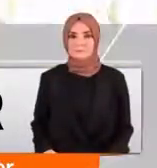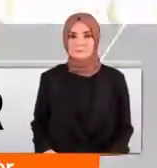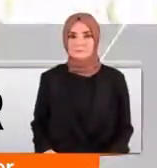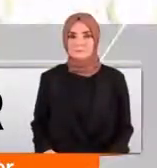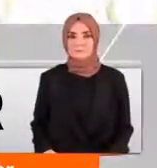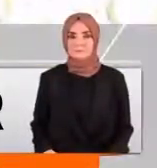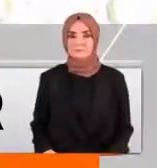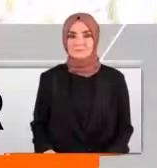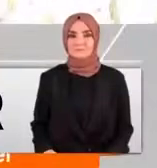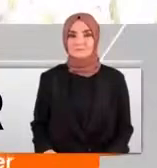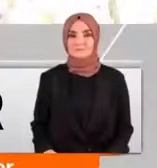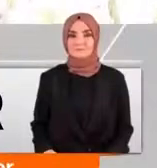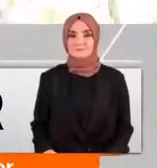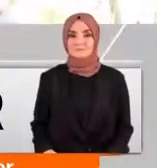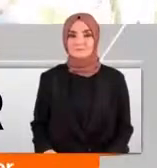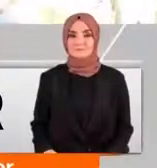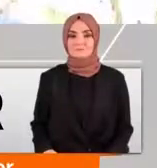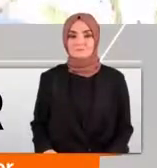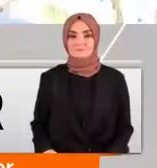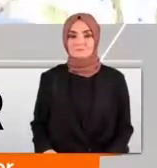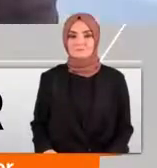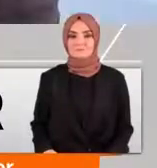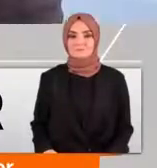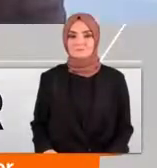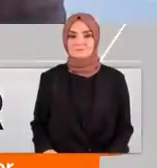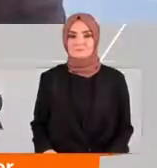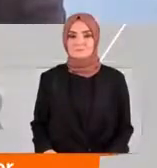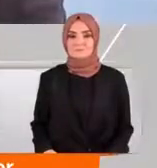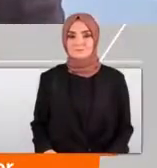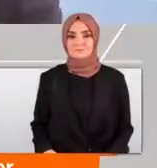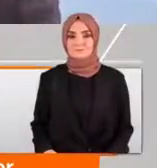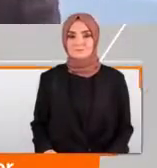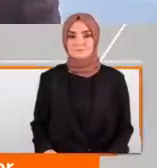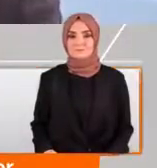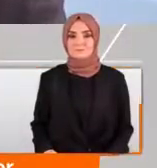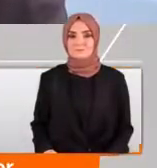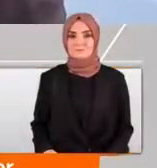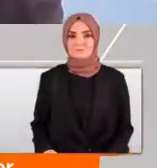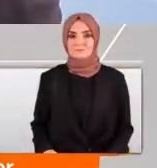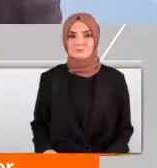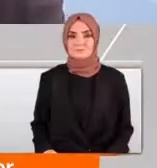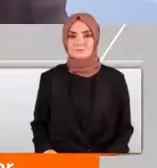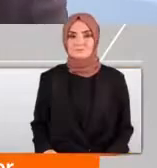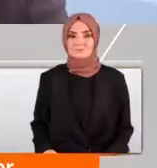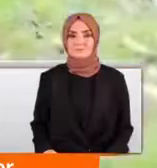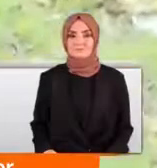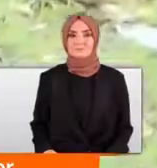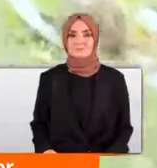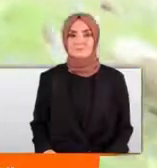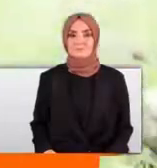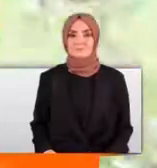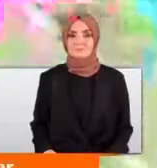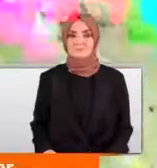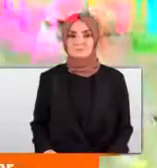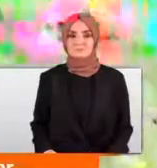benim. Usta bir şekilde tütsü vermişler. Çıta balı alıyorlar. Araya da bir dekme kuruyorlar. Çıtalar falan her yerde.